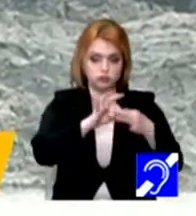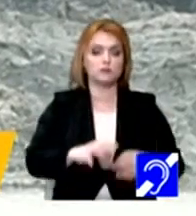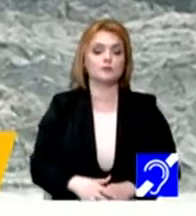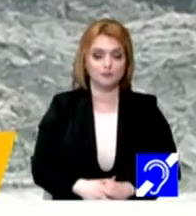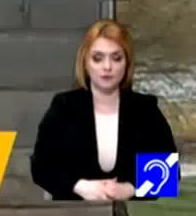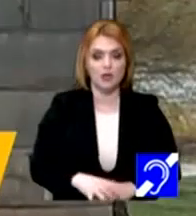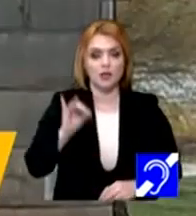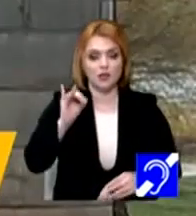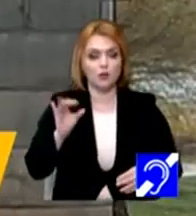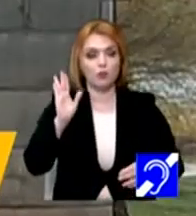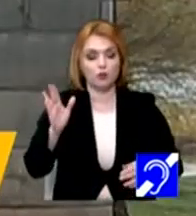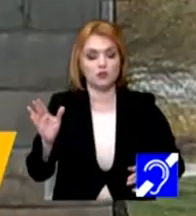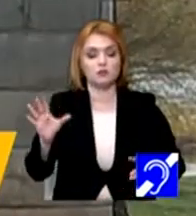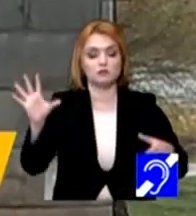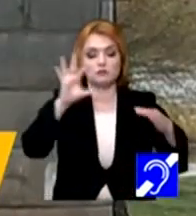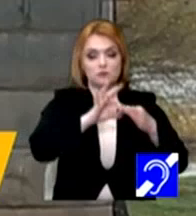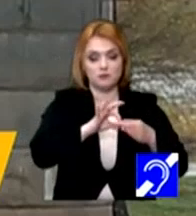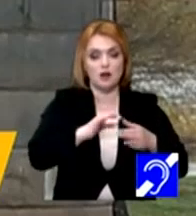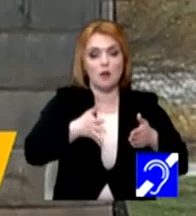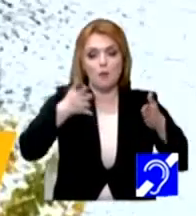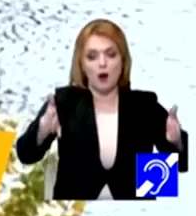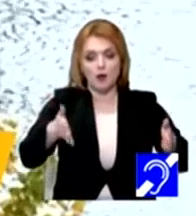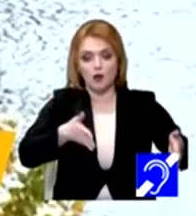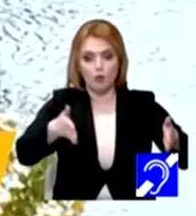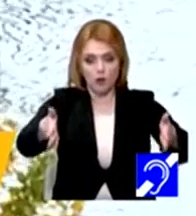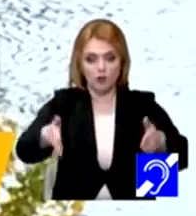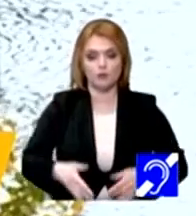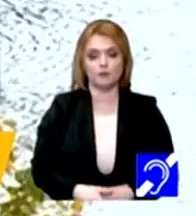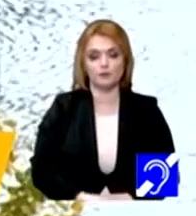Mureș Iași-Ungheni, denumită generic Autostrada Unirii.